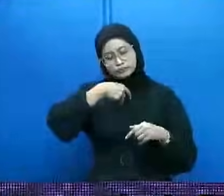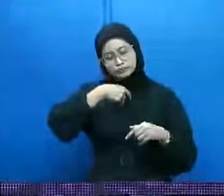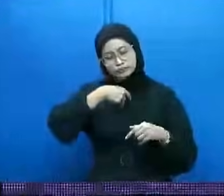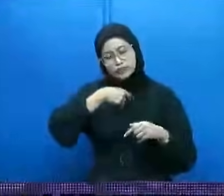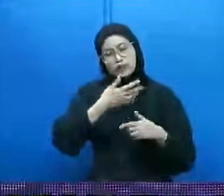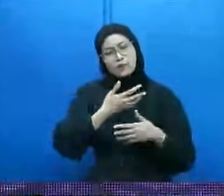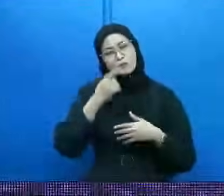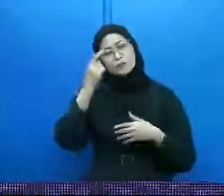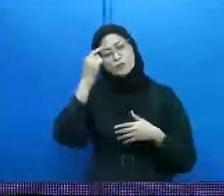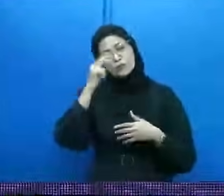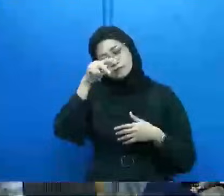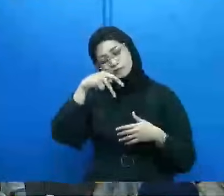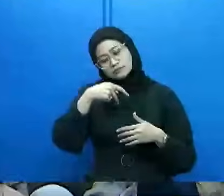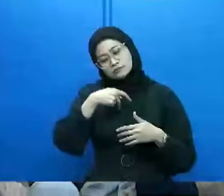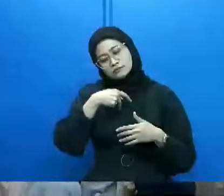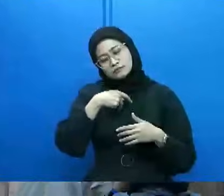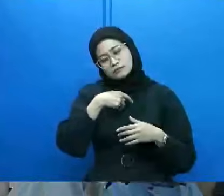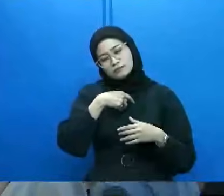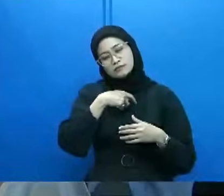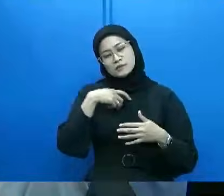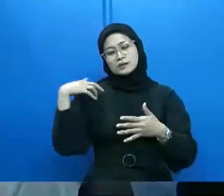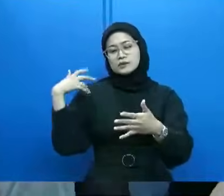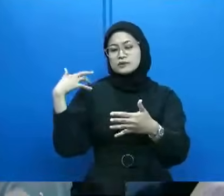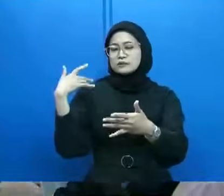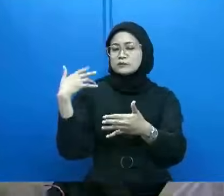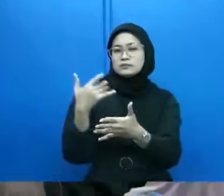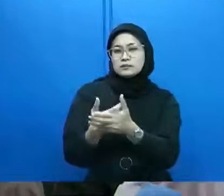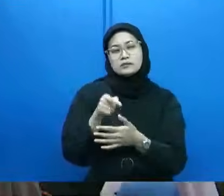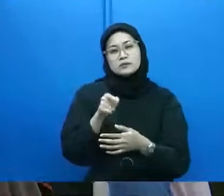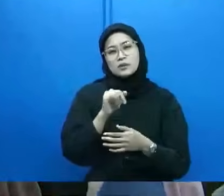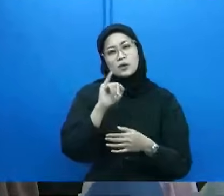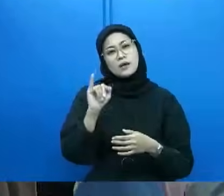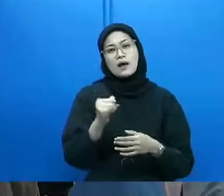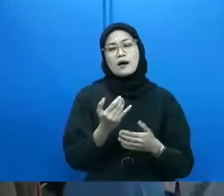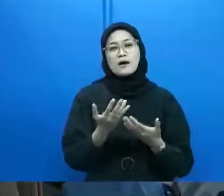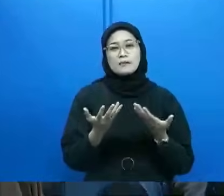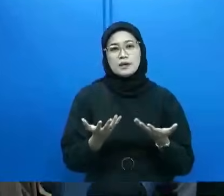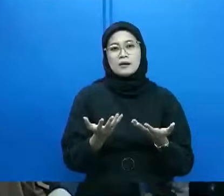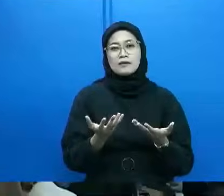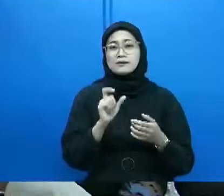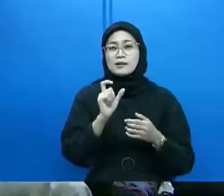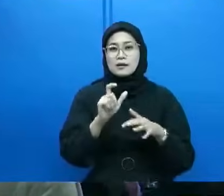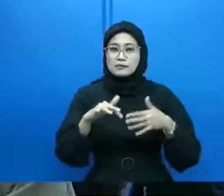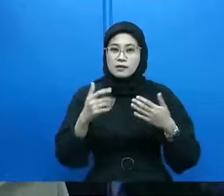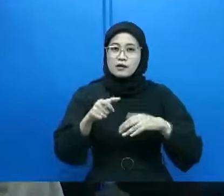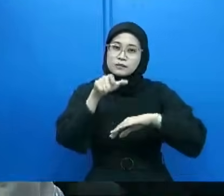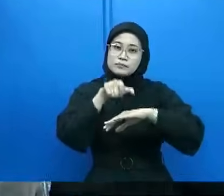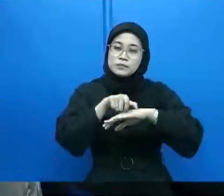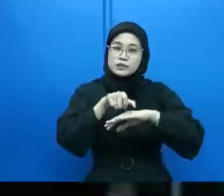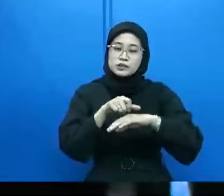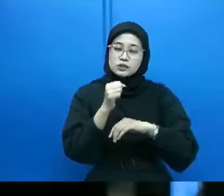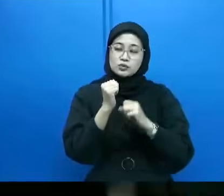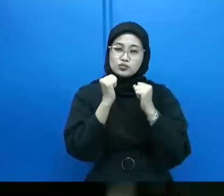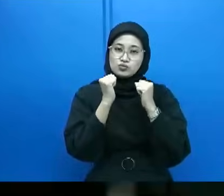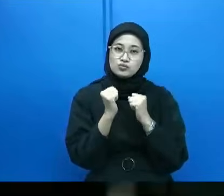mungkin pernah dilakukan sampai dengan tiba saya hidup di detik saya berdiam di masjid. Saya ingat-ingat